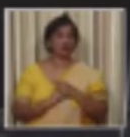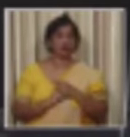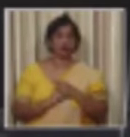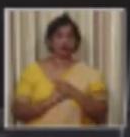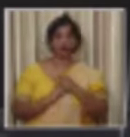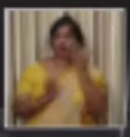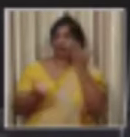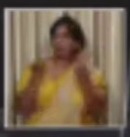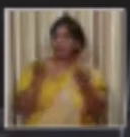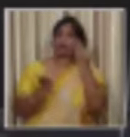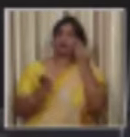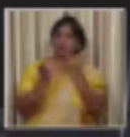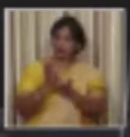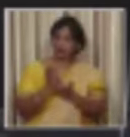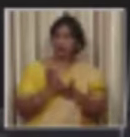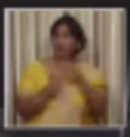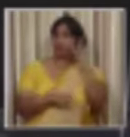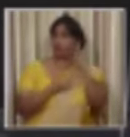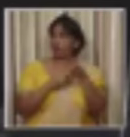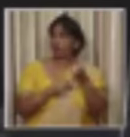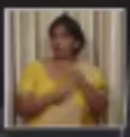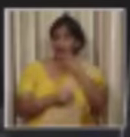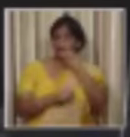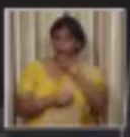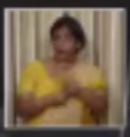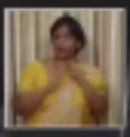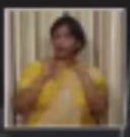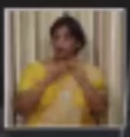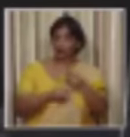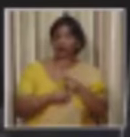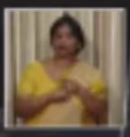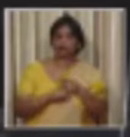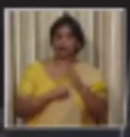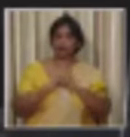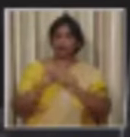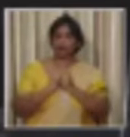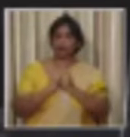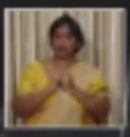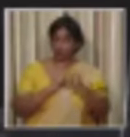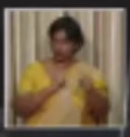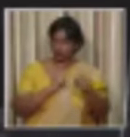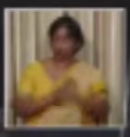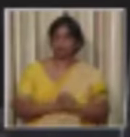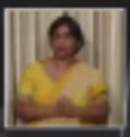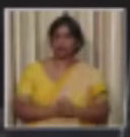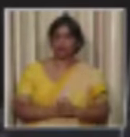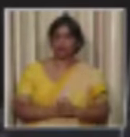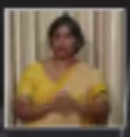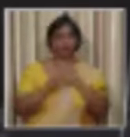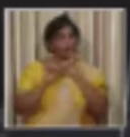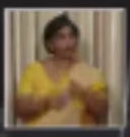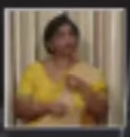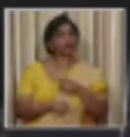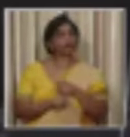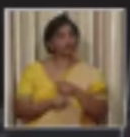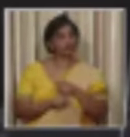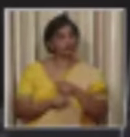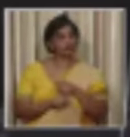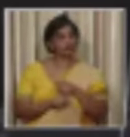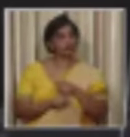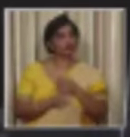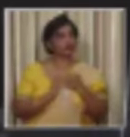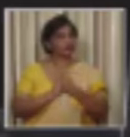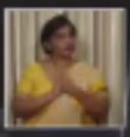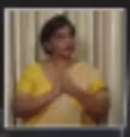බනලා බලන්න කවුද යථාර්ථවාදී වැඩපිළිවෙලක් ඉදිරිපත් කරන්නේ. ඉතින් ඒ නිසා